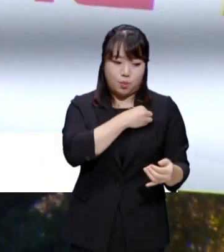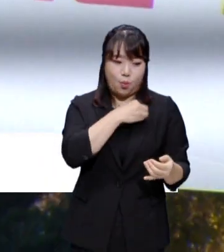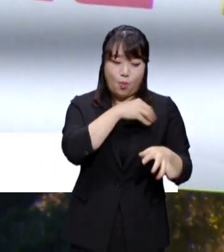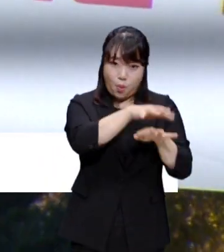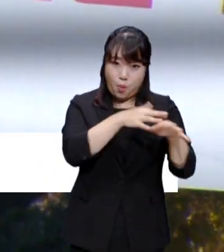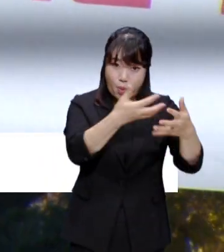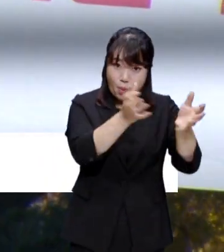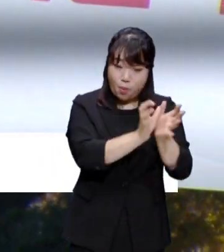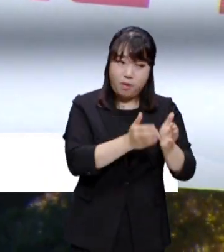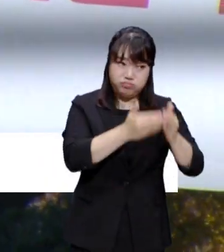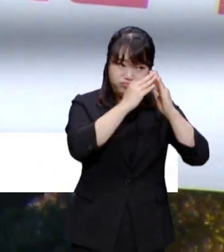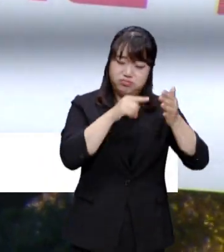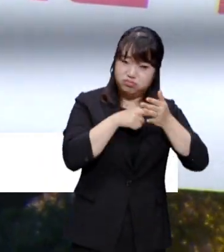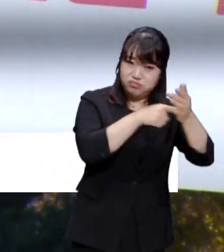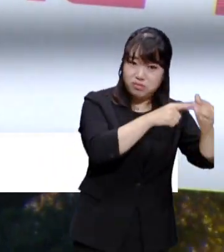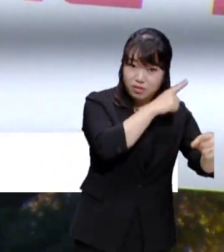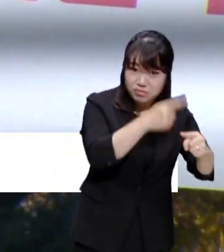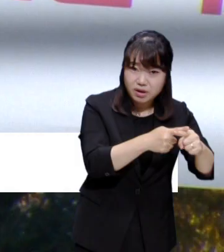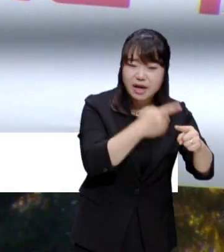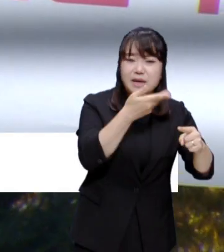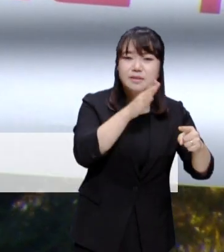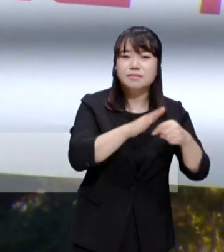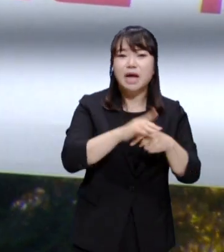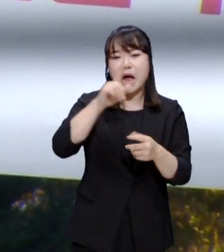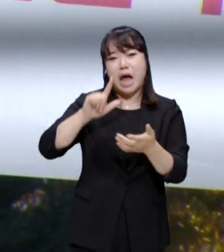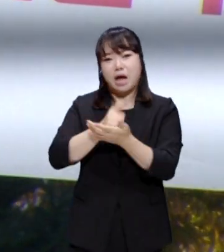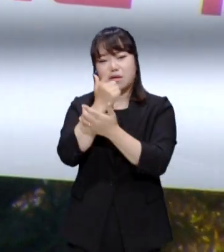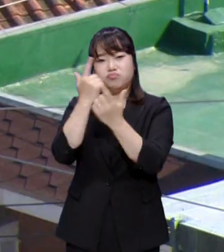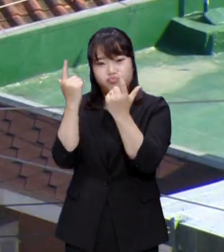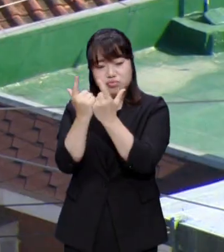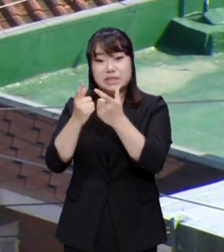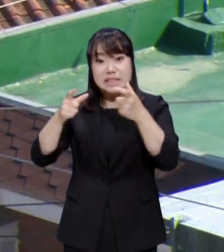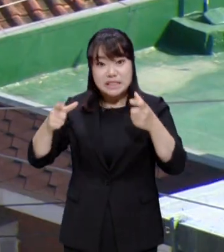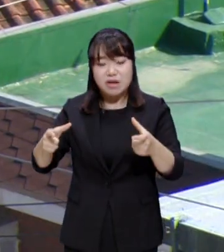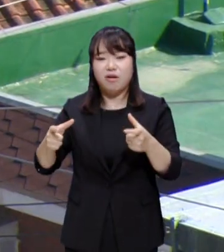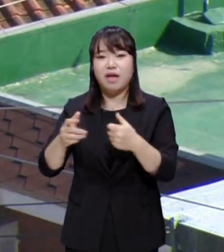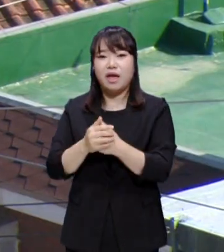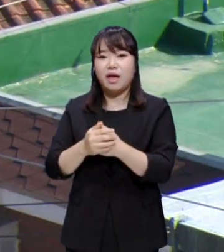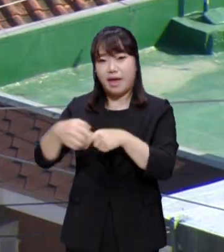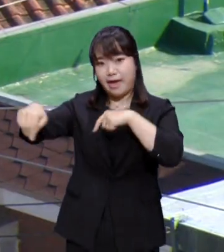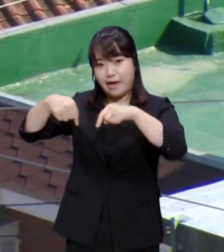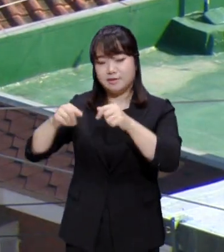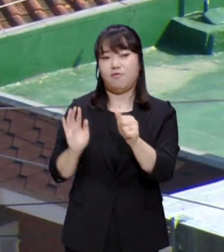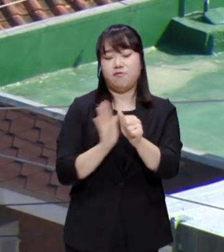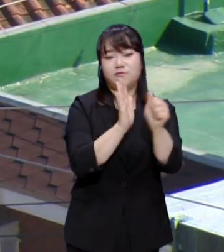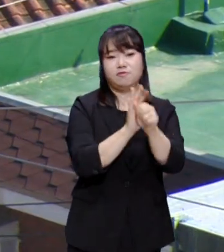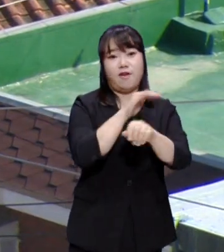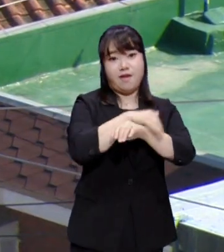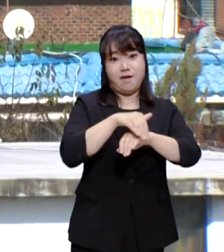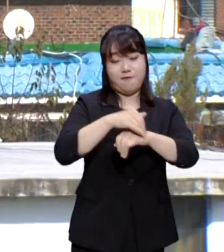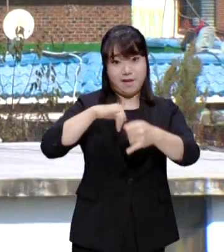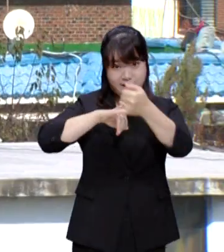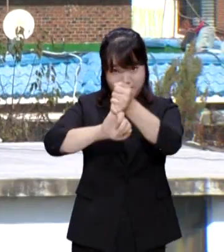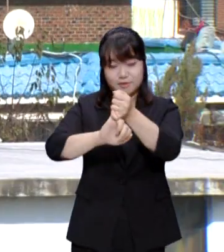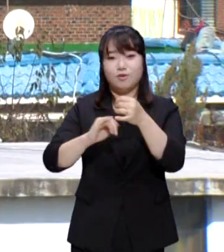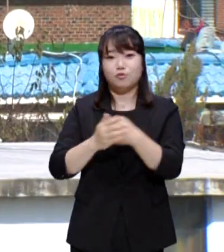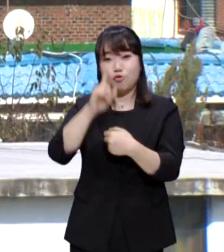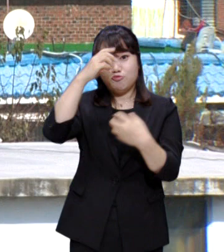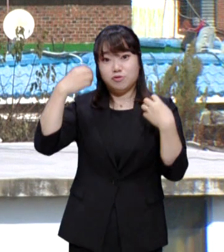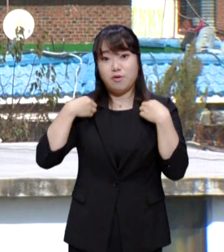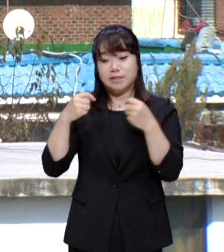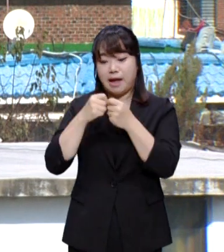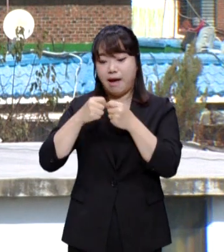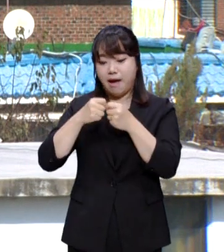만들어 추진하고 있지만 강북구에서는 행정의 힘을 적극 보탤 계획입니다. 구청장 직속의 기구도